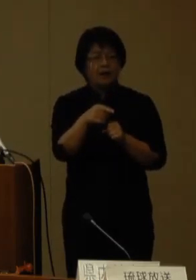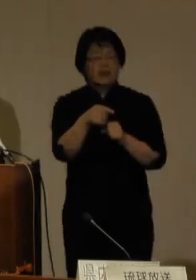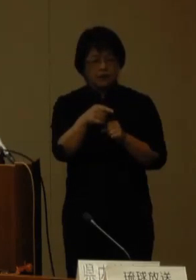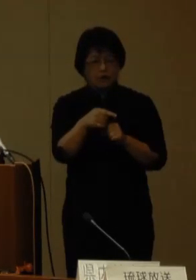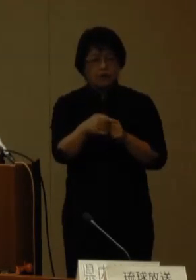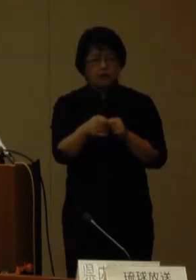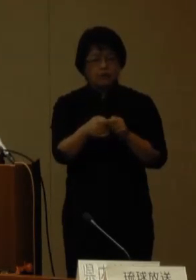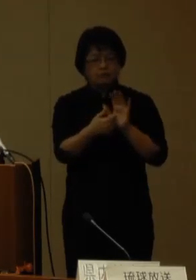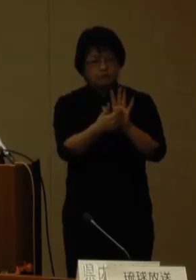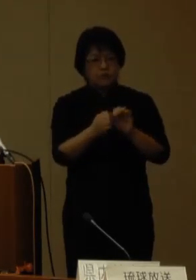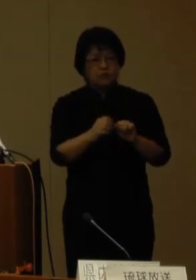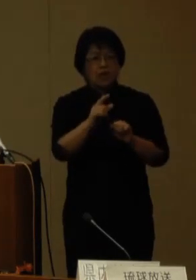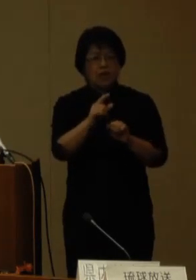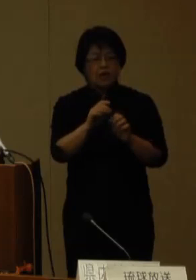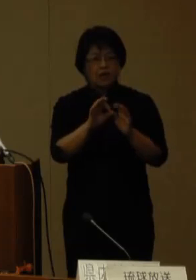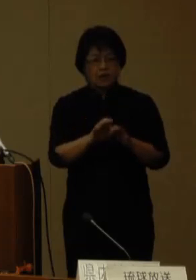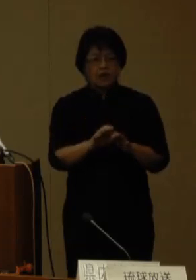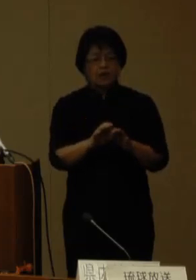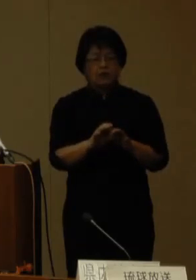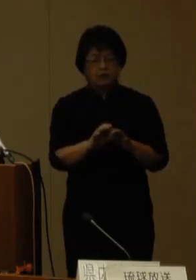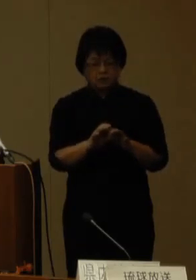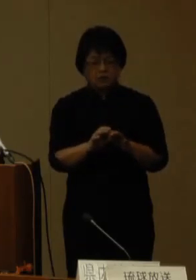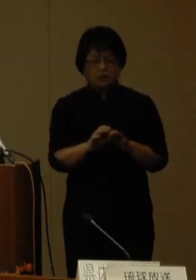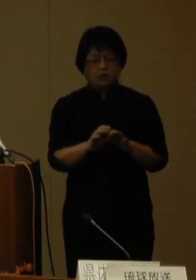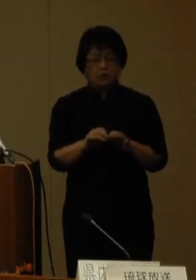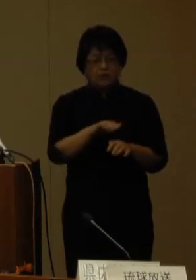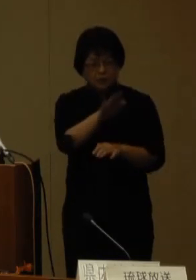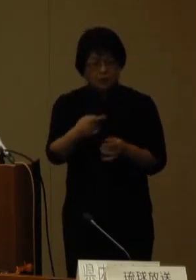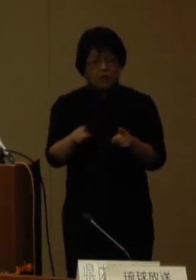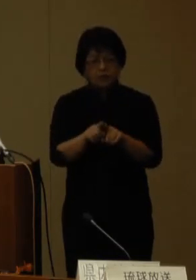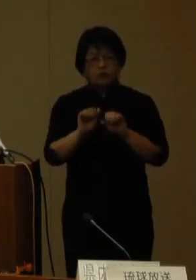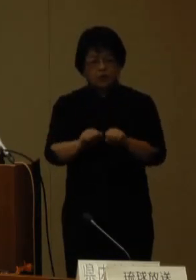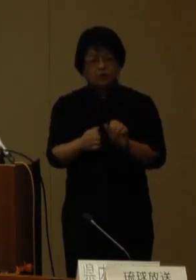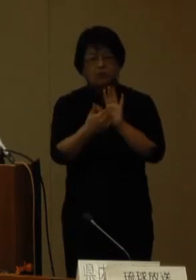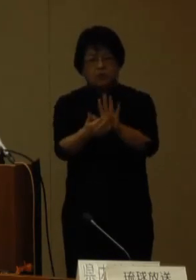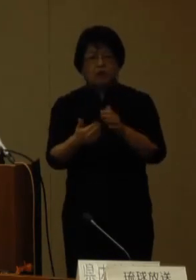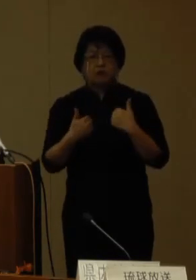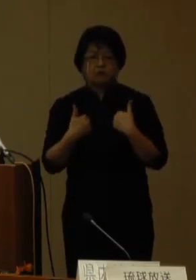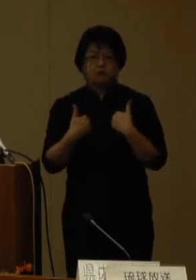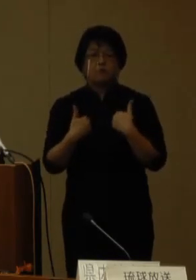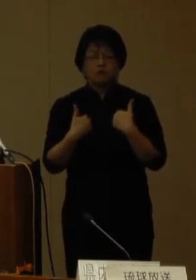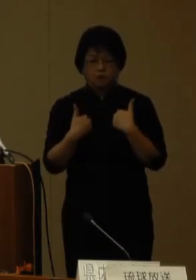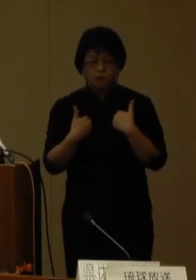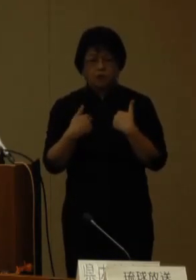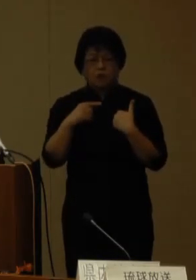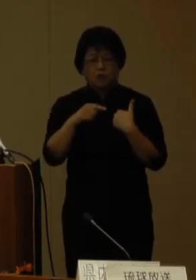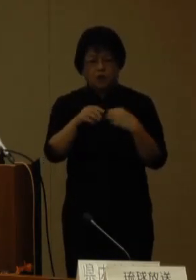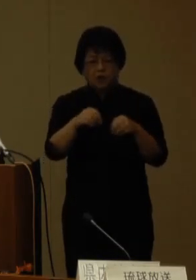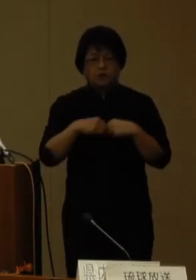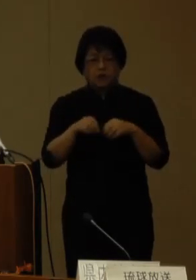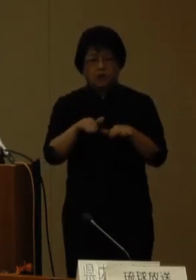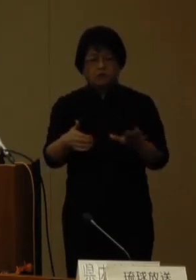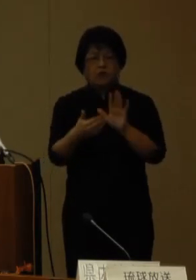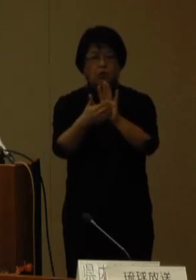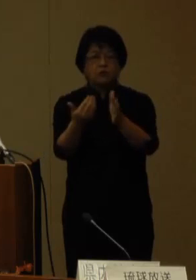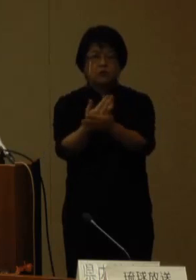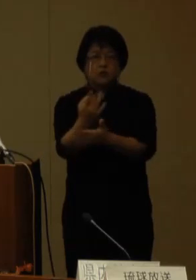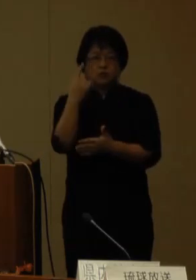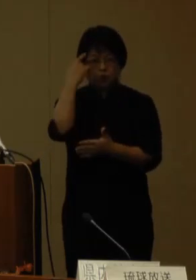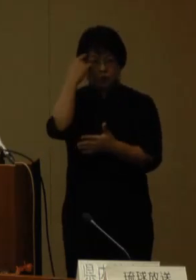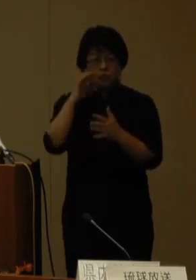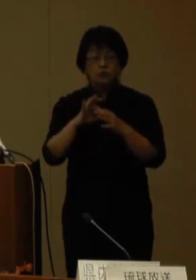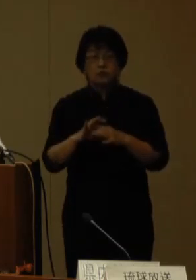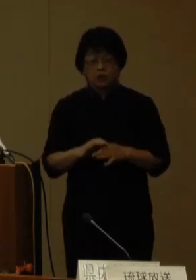。全員が同じ方向を向いてしっかり取り組んでいくこと、これが一番の感染拡大防止になると思います